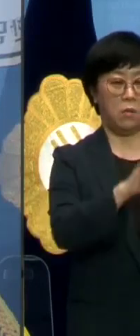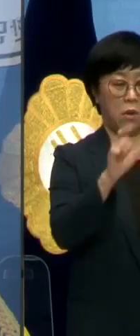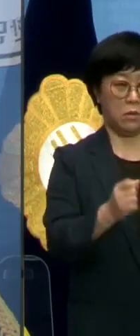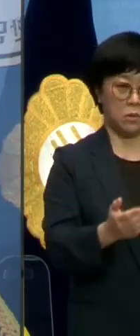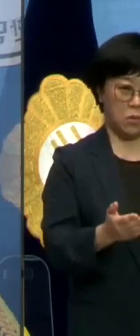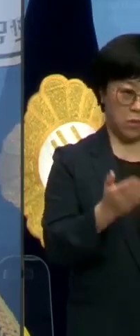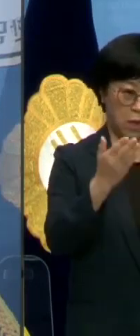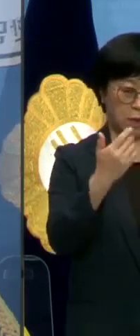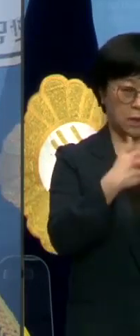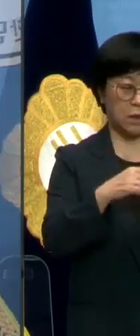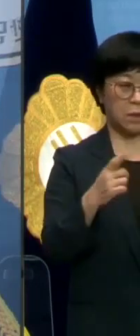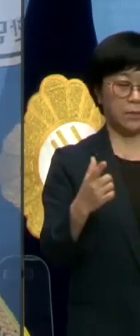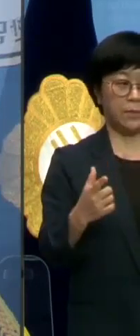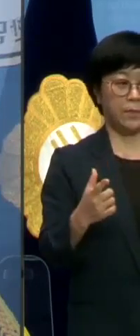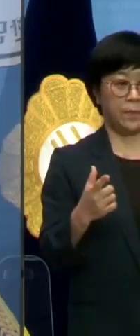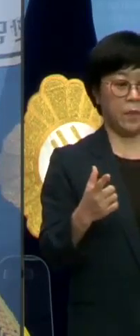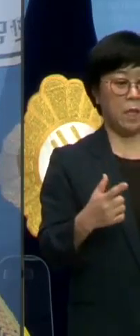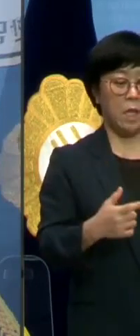초까지 이른바